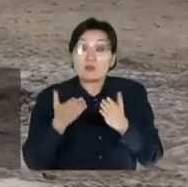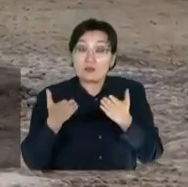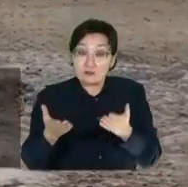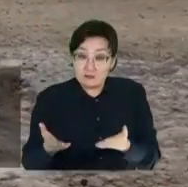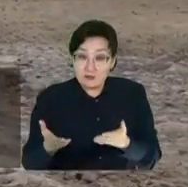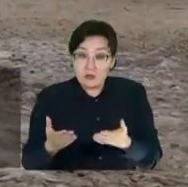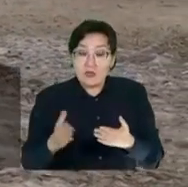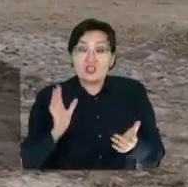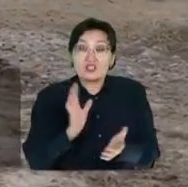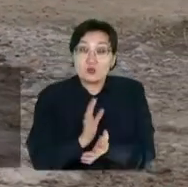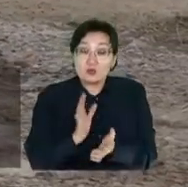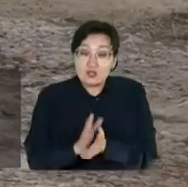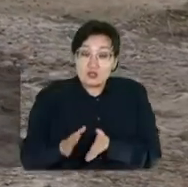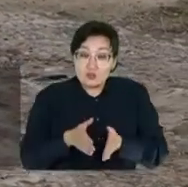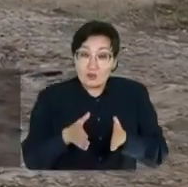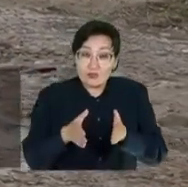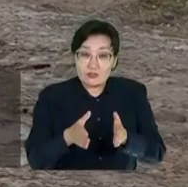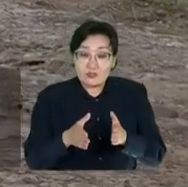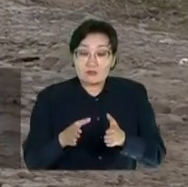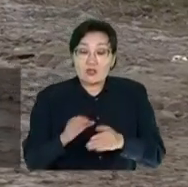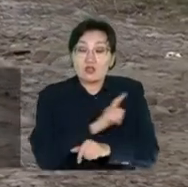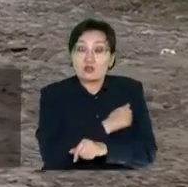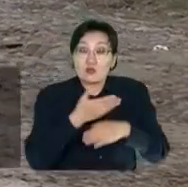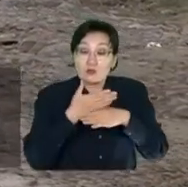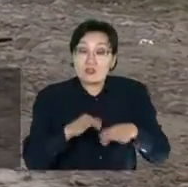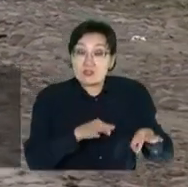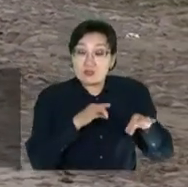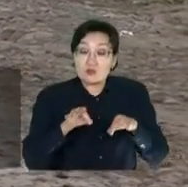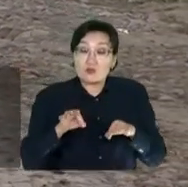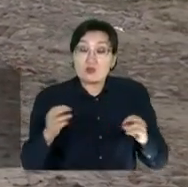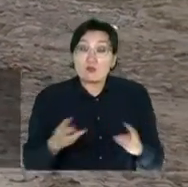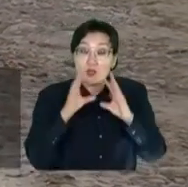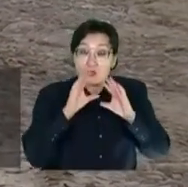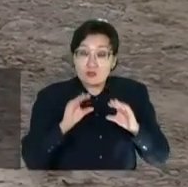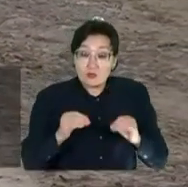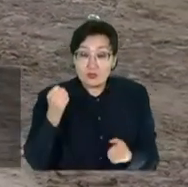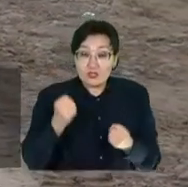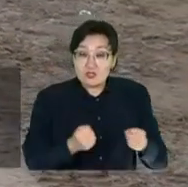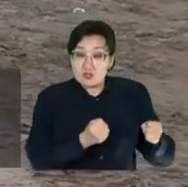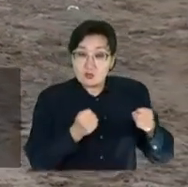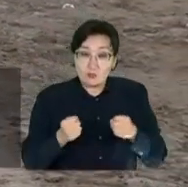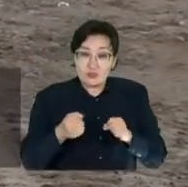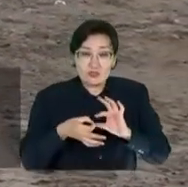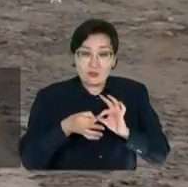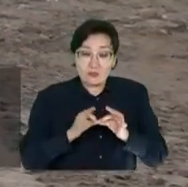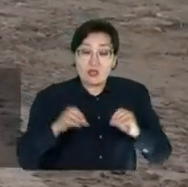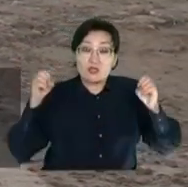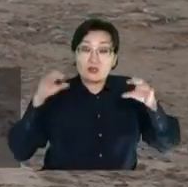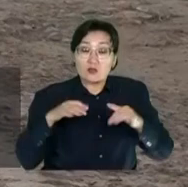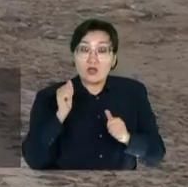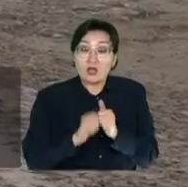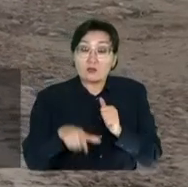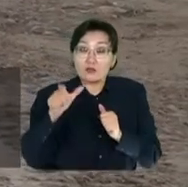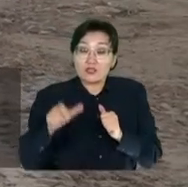Мына ми батпақ болған жолмен жедел жәрдем, өрт сөндіру қызметі көліктерінің кіруі тіпті қиын. Ал жарықты әрбір